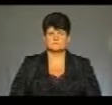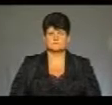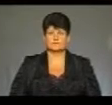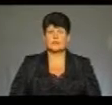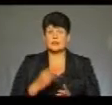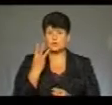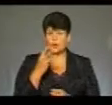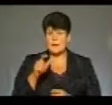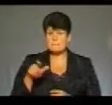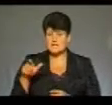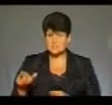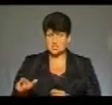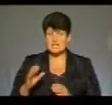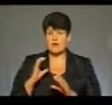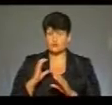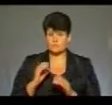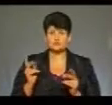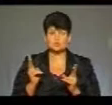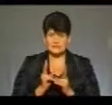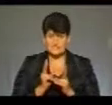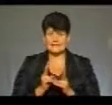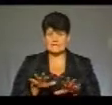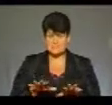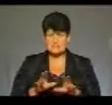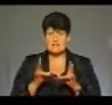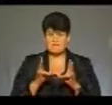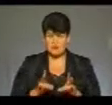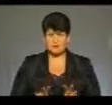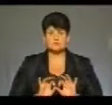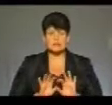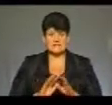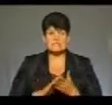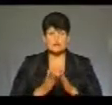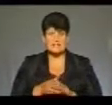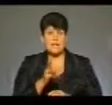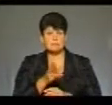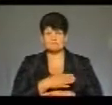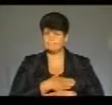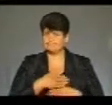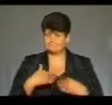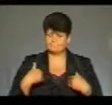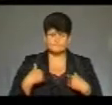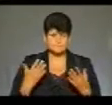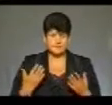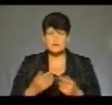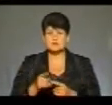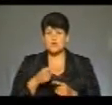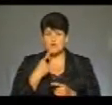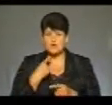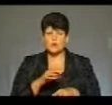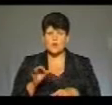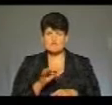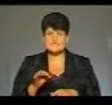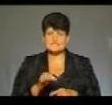Троє пасажирів мікроавтобуса, яких ми зустріли на місці аварії, коментувати ситуацію на камеру відмовилися. За словами дільничного офіцера